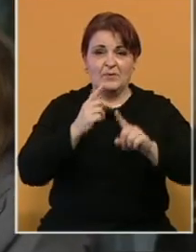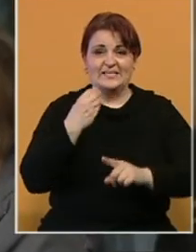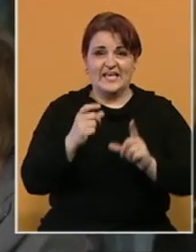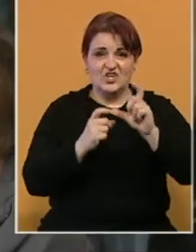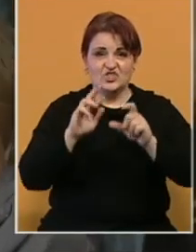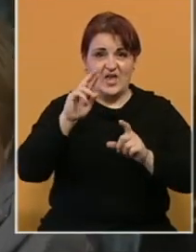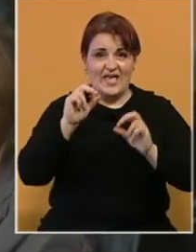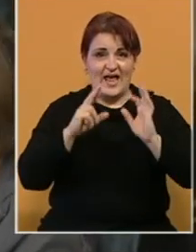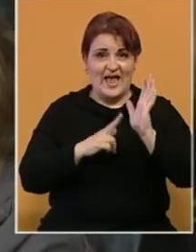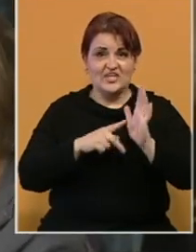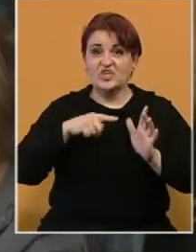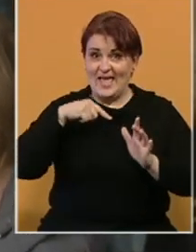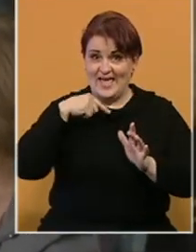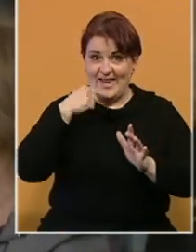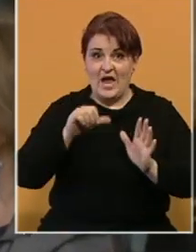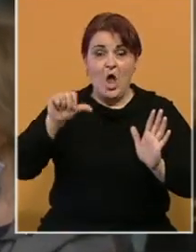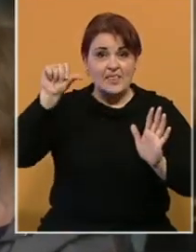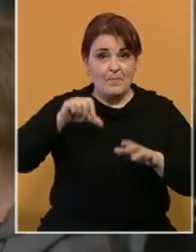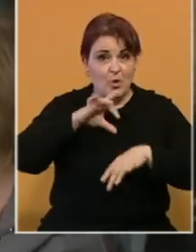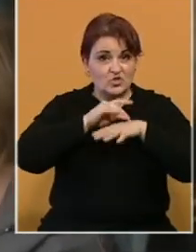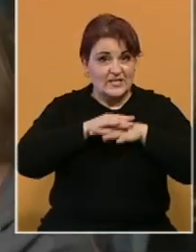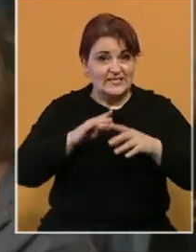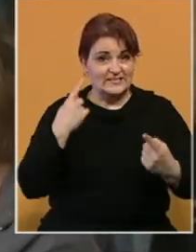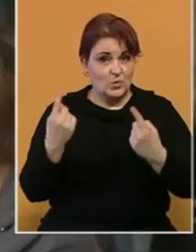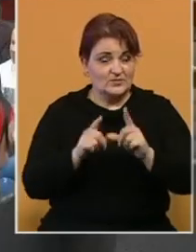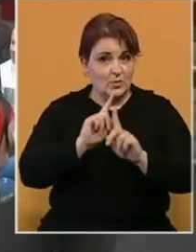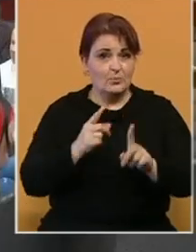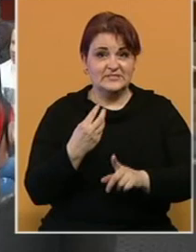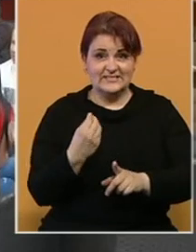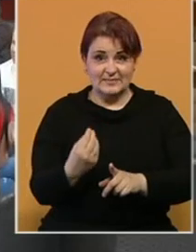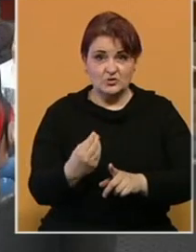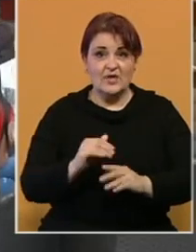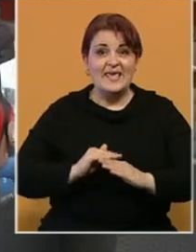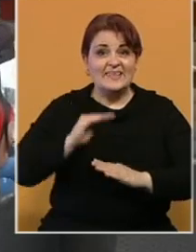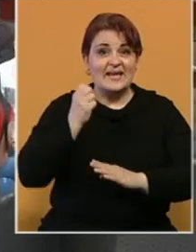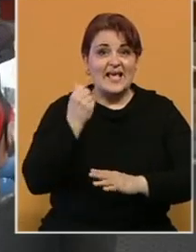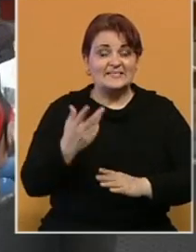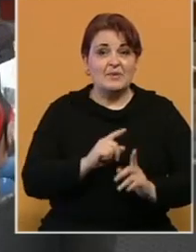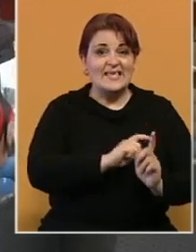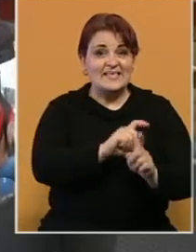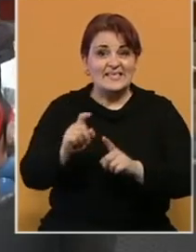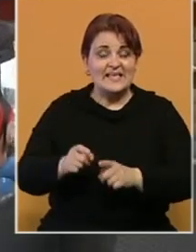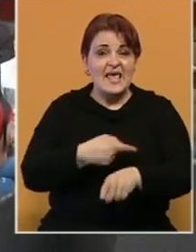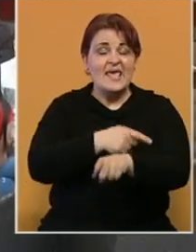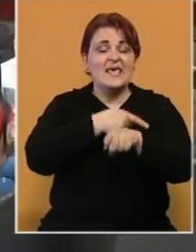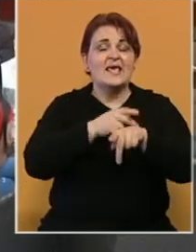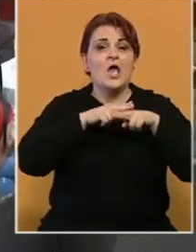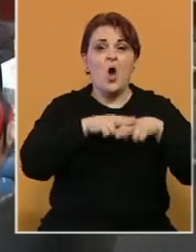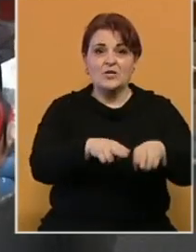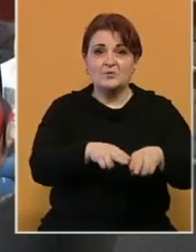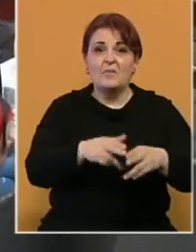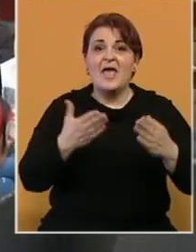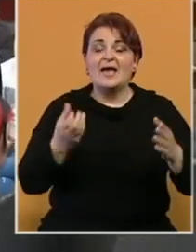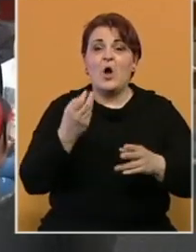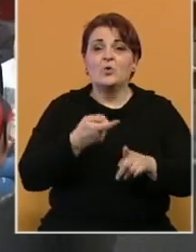Republike Srpske Alen Šeranić je istakao da je pogoršana epidemiološka situacija u Republici Srpskoj i da raste broj zaraženih i hospitalizovanih,